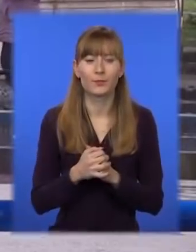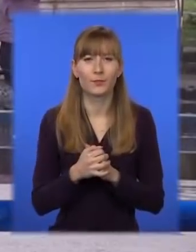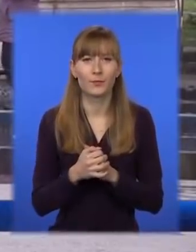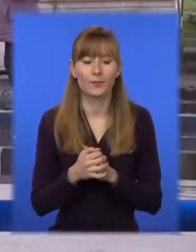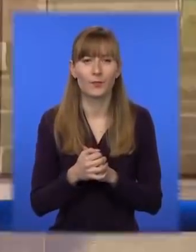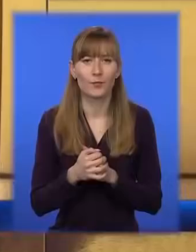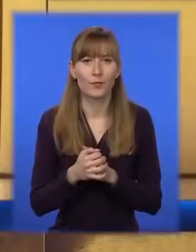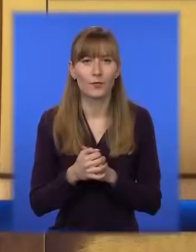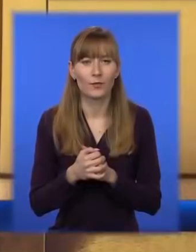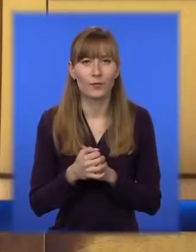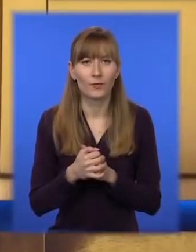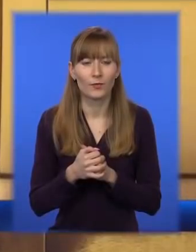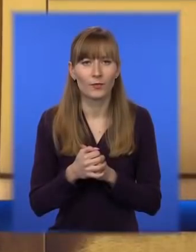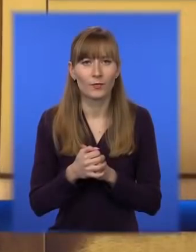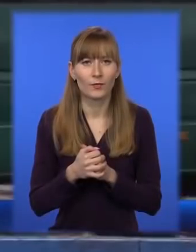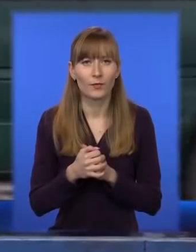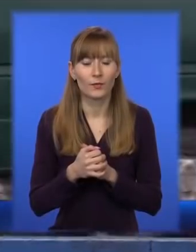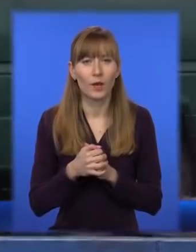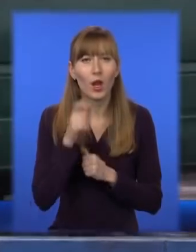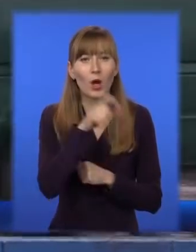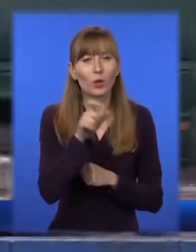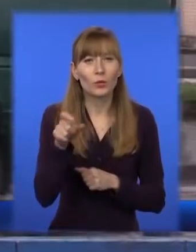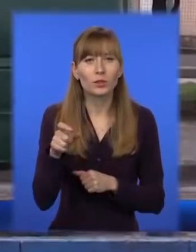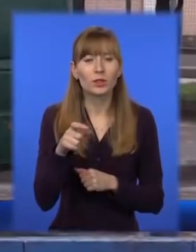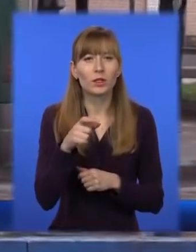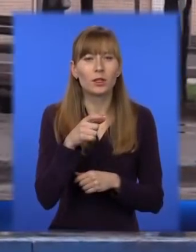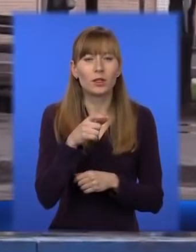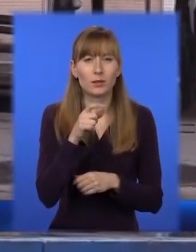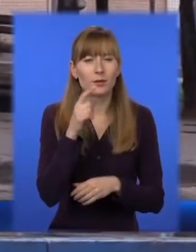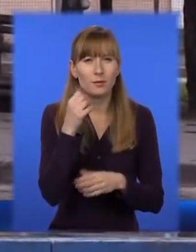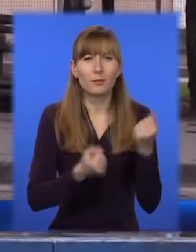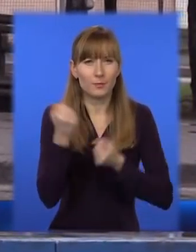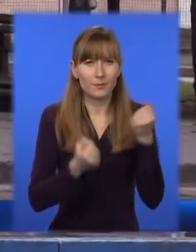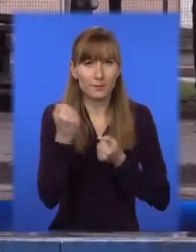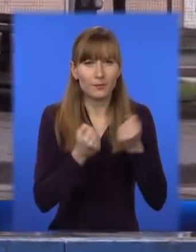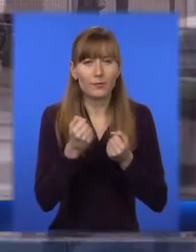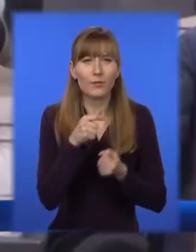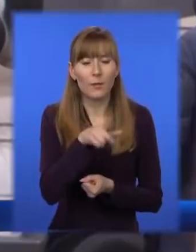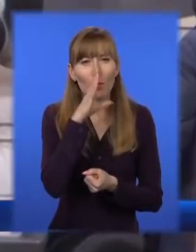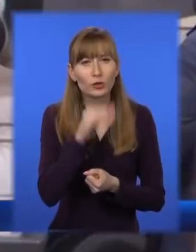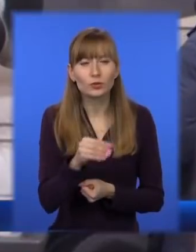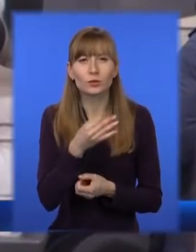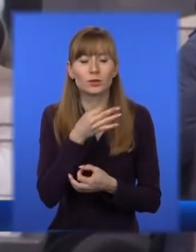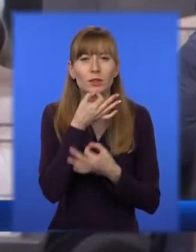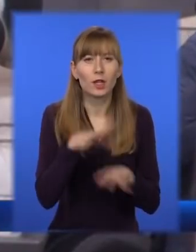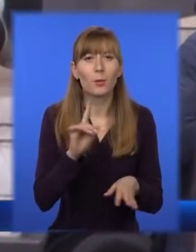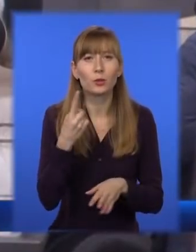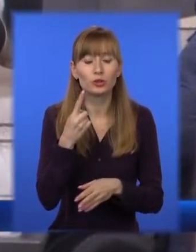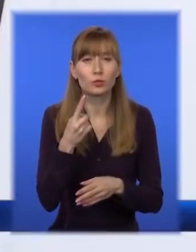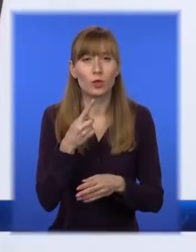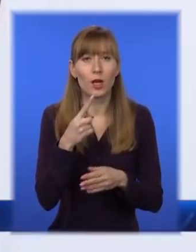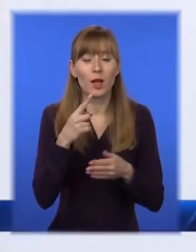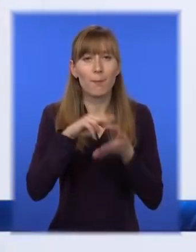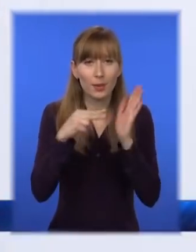нововведення сприйняли водії міських маршрутних таксі. Головний момент, що їх непокоїть – уповільнення інтенсивності руху. За старих умов робочого